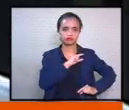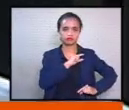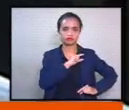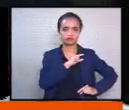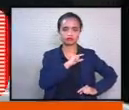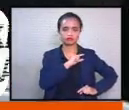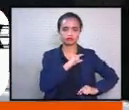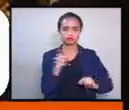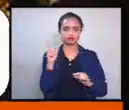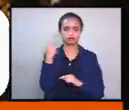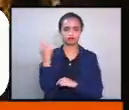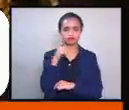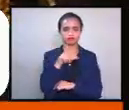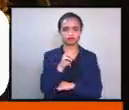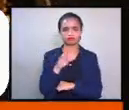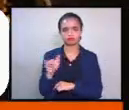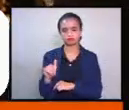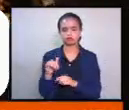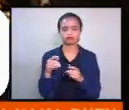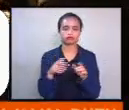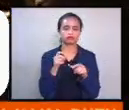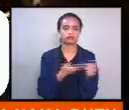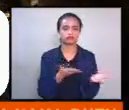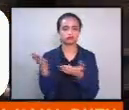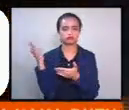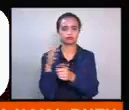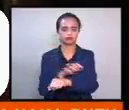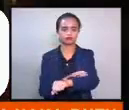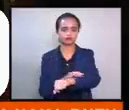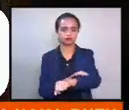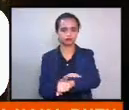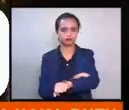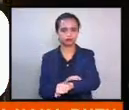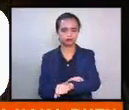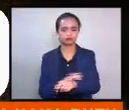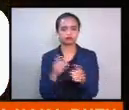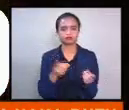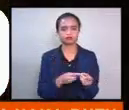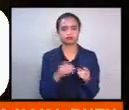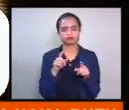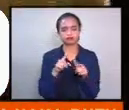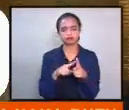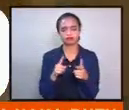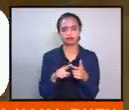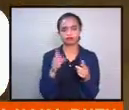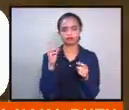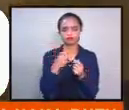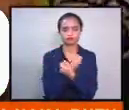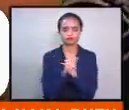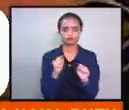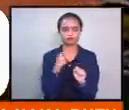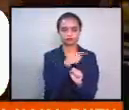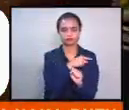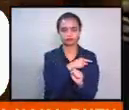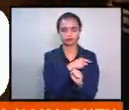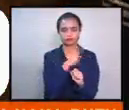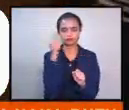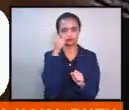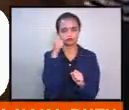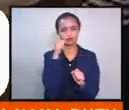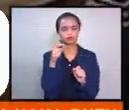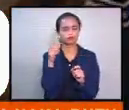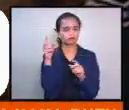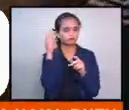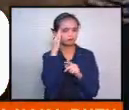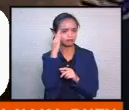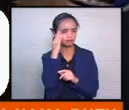perimeter at lobby lang po. Dadalhin sa Makati, Social Welfare Department ang mga na-arrest yung babae. Pinag-aaralan namang sampahan